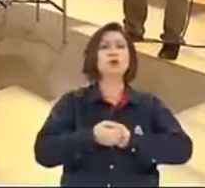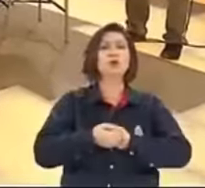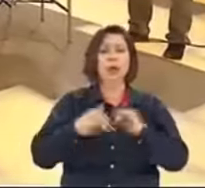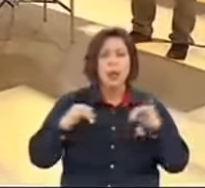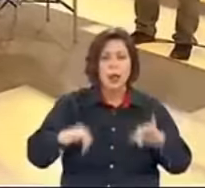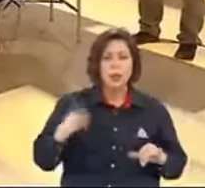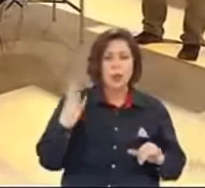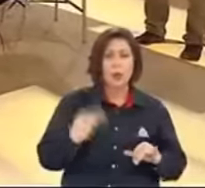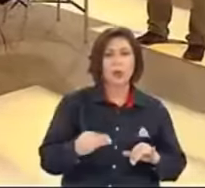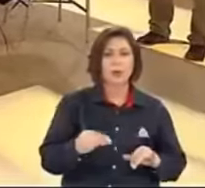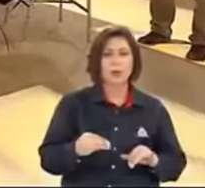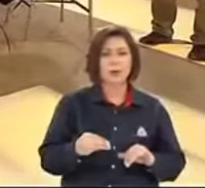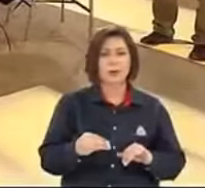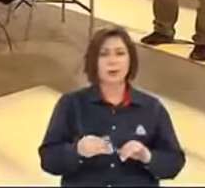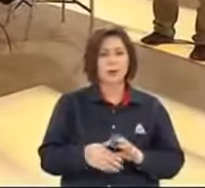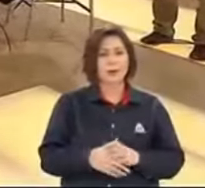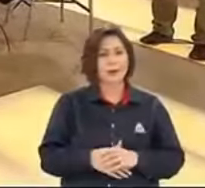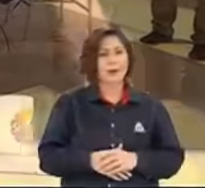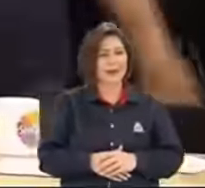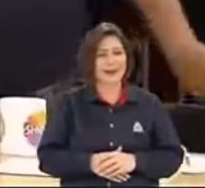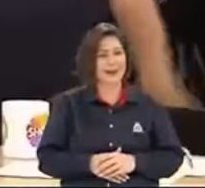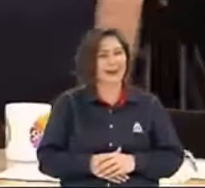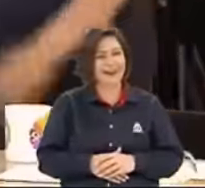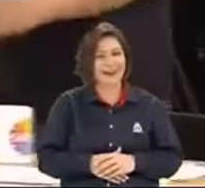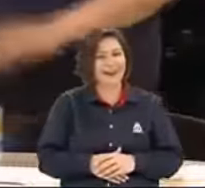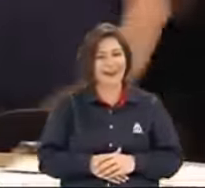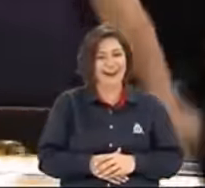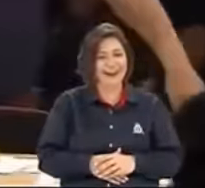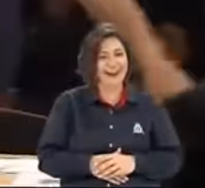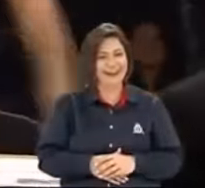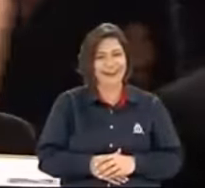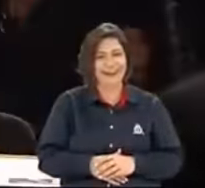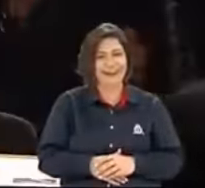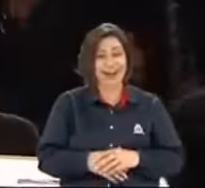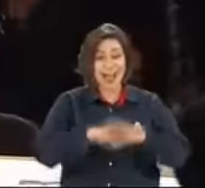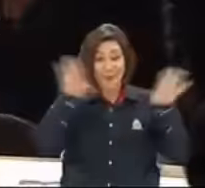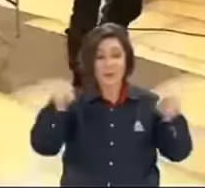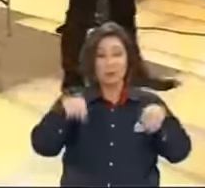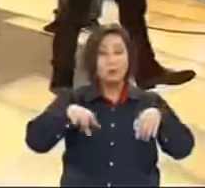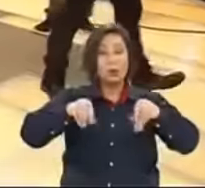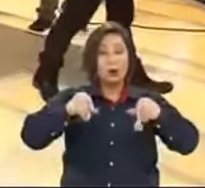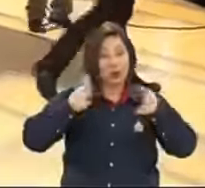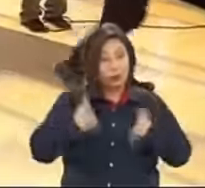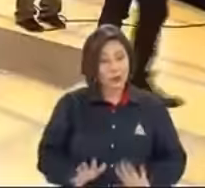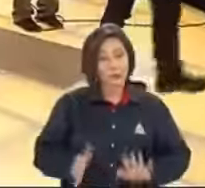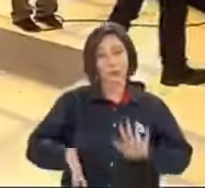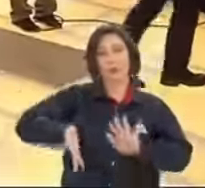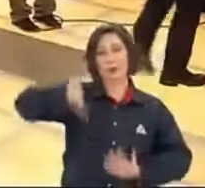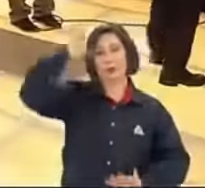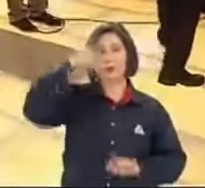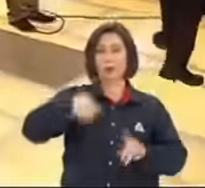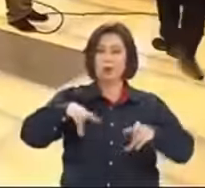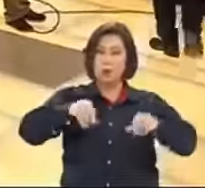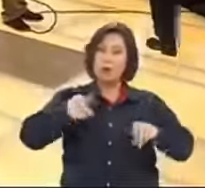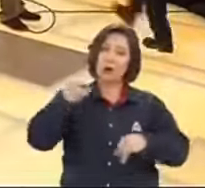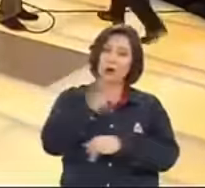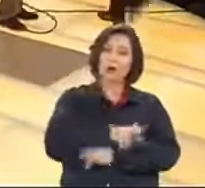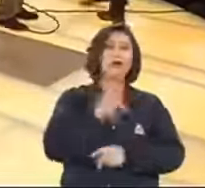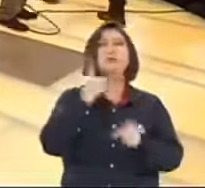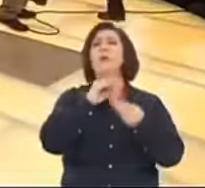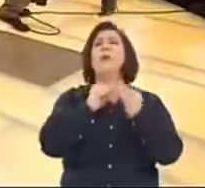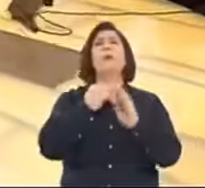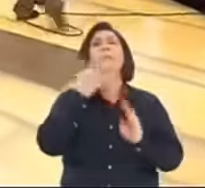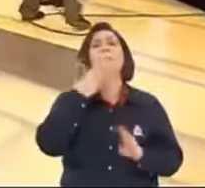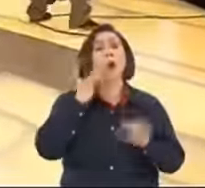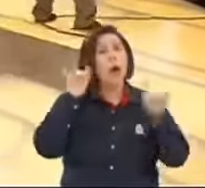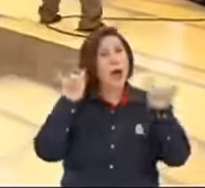Rahat hepimiz bu topraklarda. Opa! Opa! Hepimiz Opa! Bu topraklarda doğduk, büyüdük. Bu topraklarda öleceğiz. Hiçbir sorun